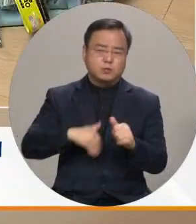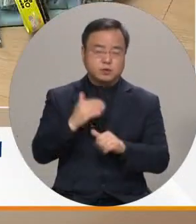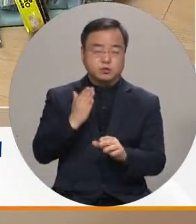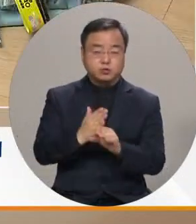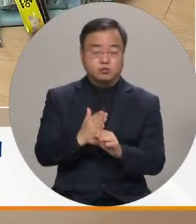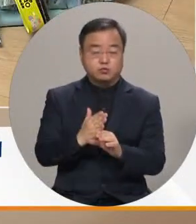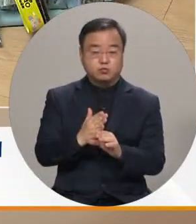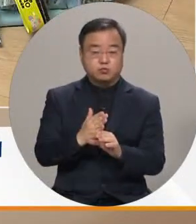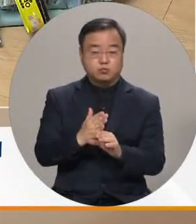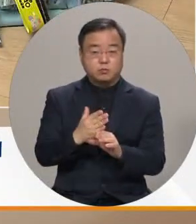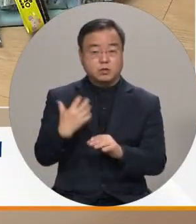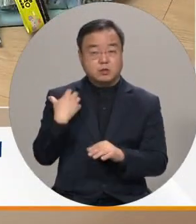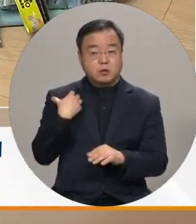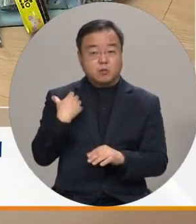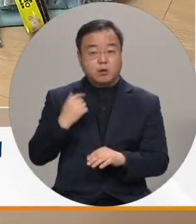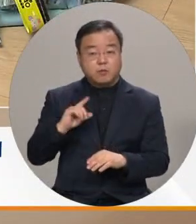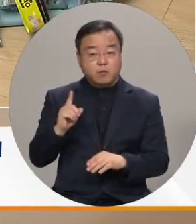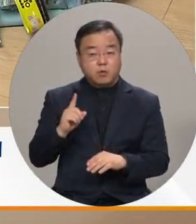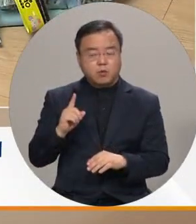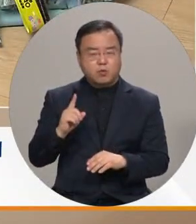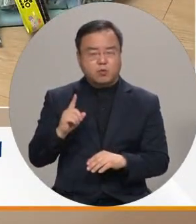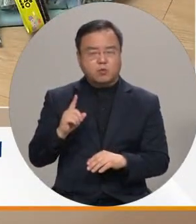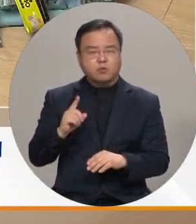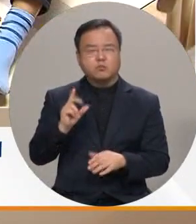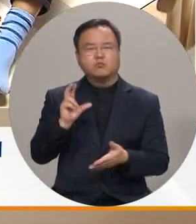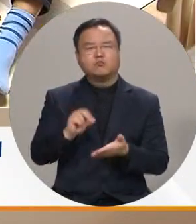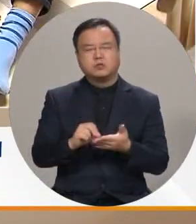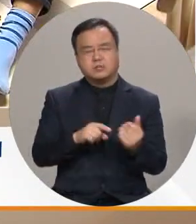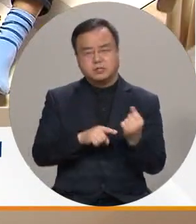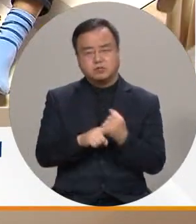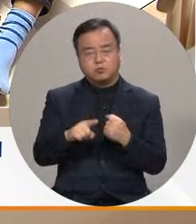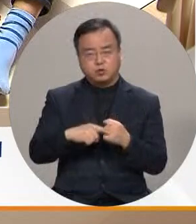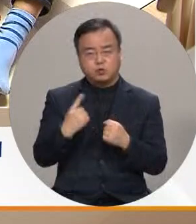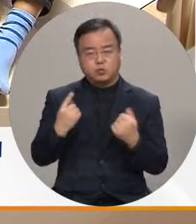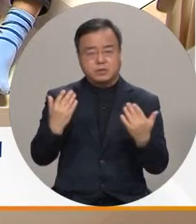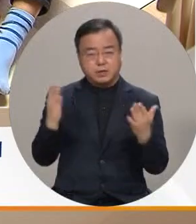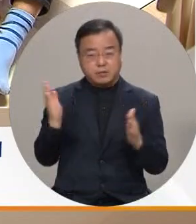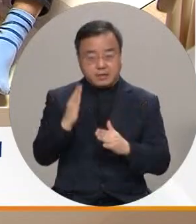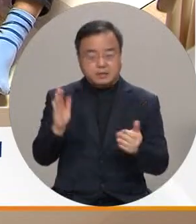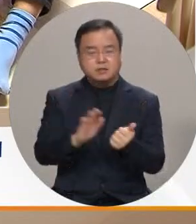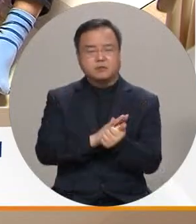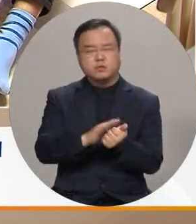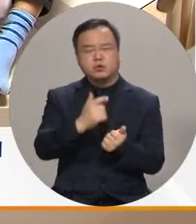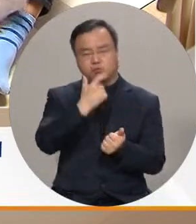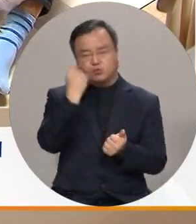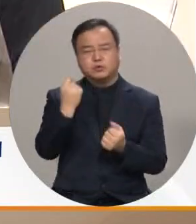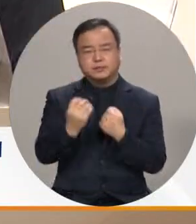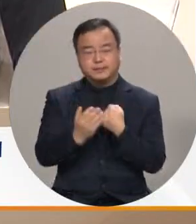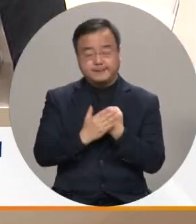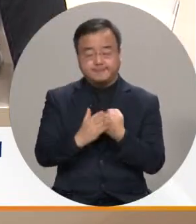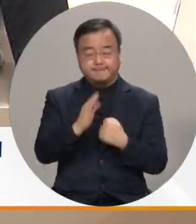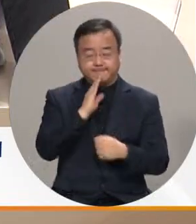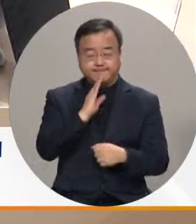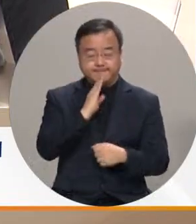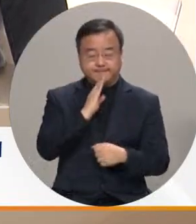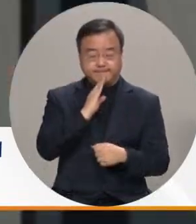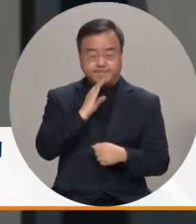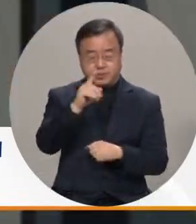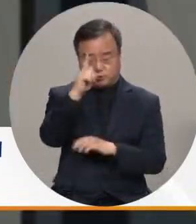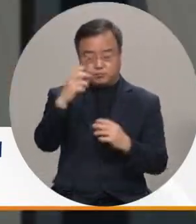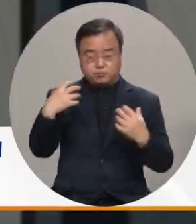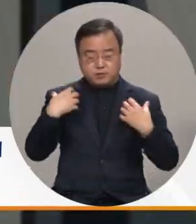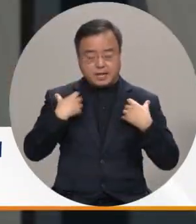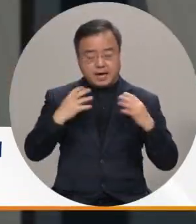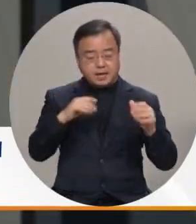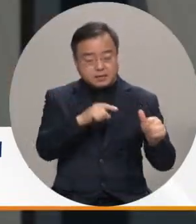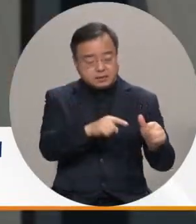하는 것이 초등 돌봄의 부재라고 생각합니다 정부에서는 어떤 아동이라고 필요하면 즉각 돌봄을 받을 수 있게 해